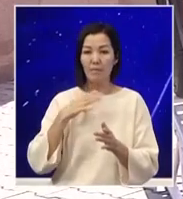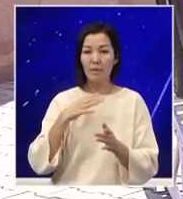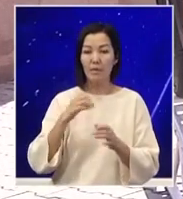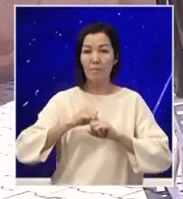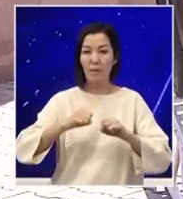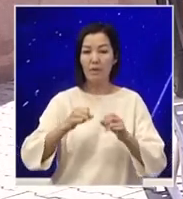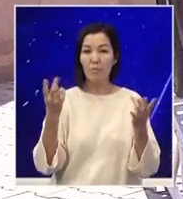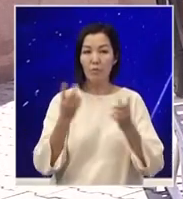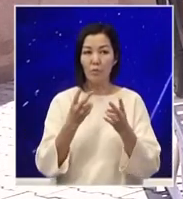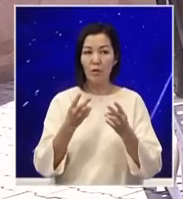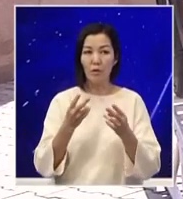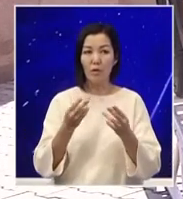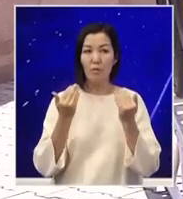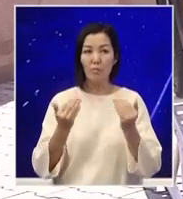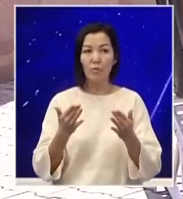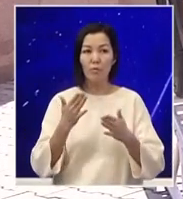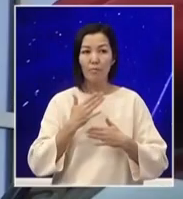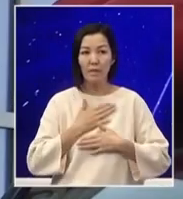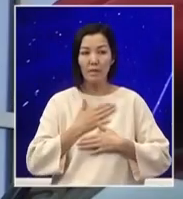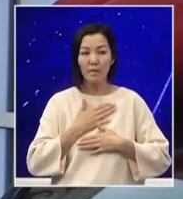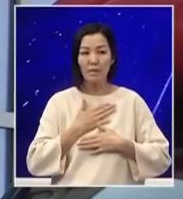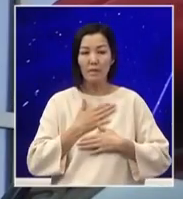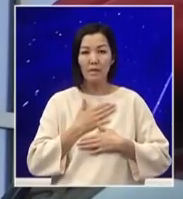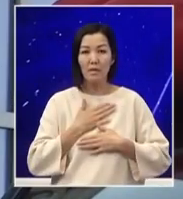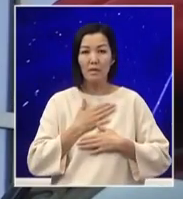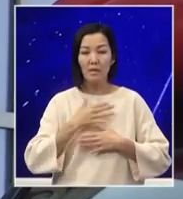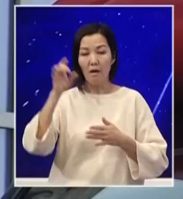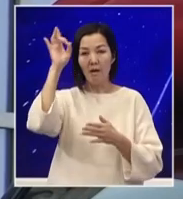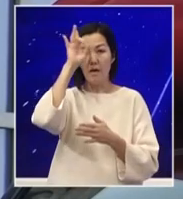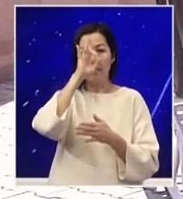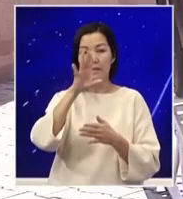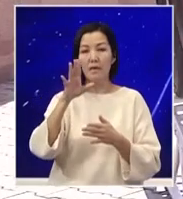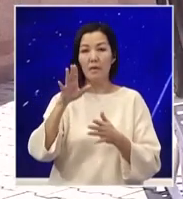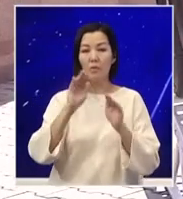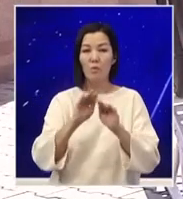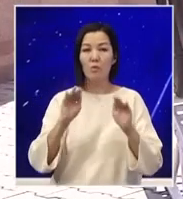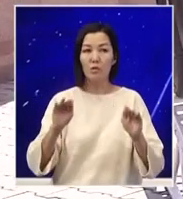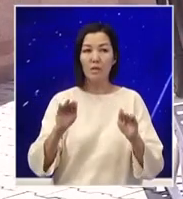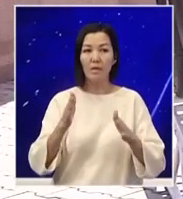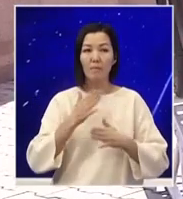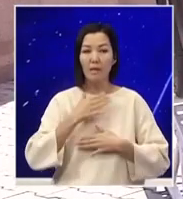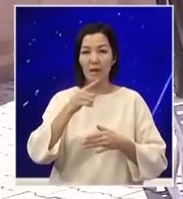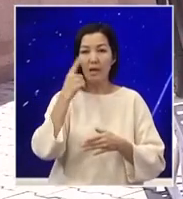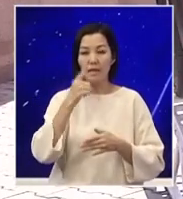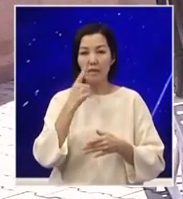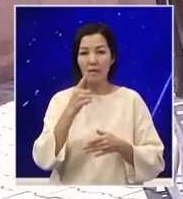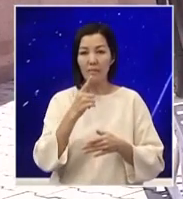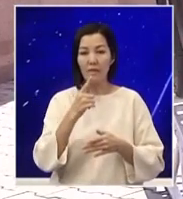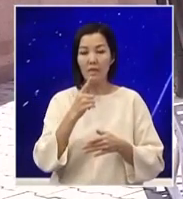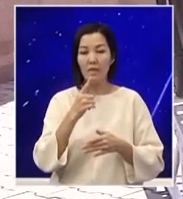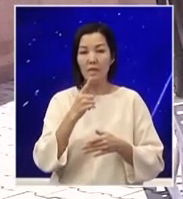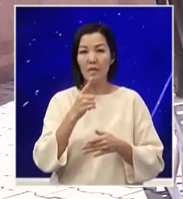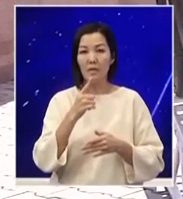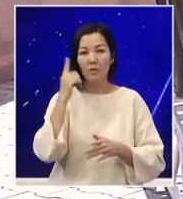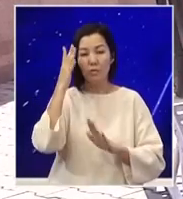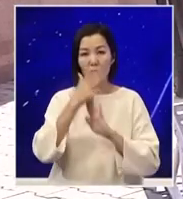дейді. Мен бүгін ойлаймын. Бұл атақ мені оқушыларға, менің айтқан ақылымды, сөзімді өтігімдету үшін